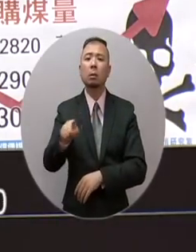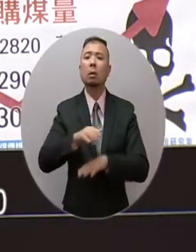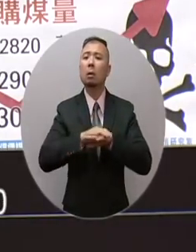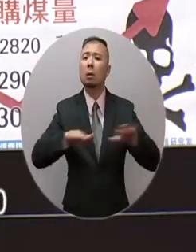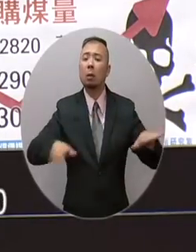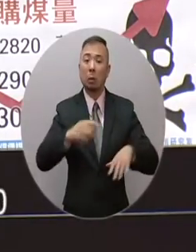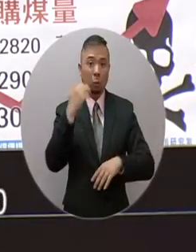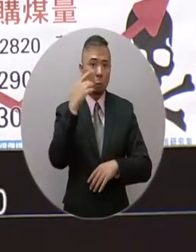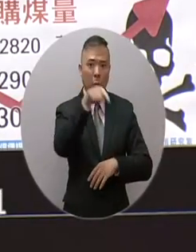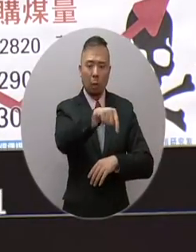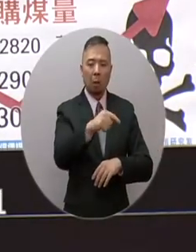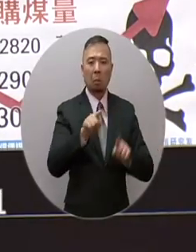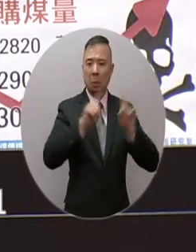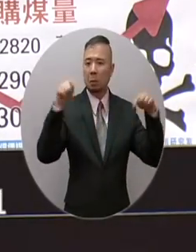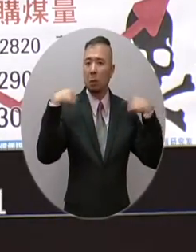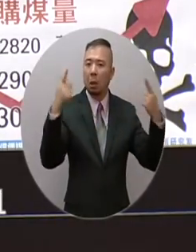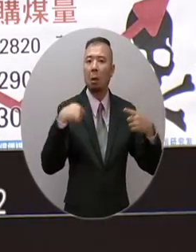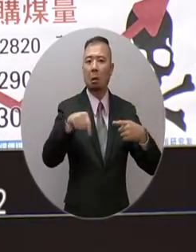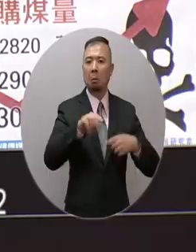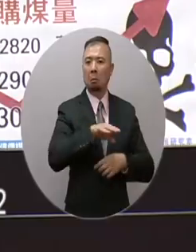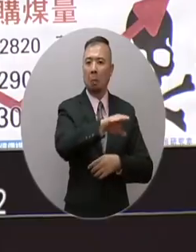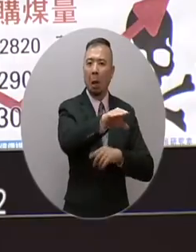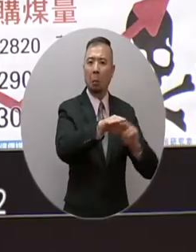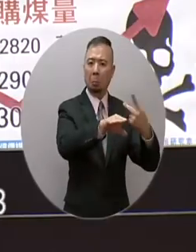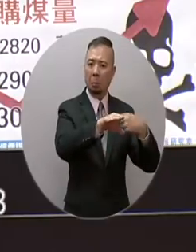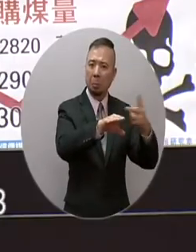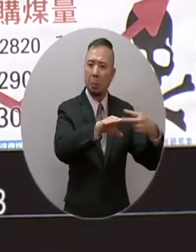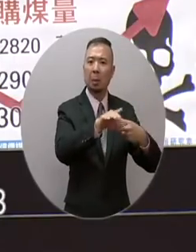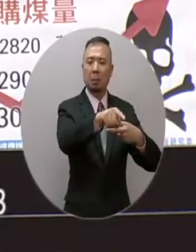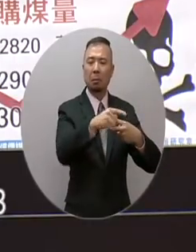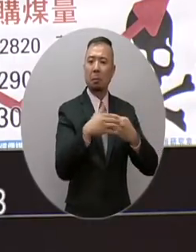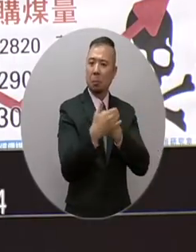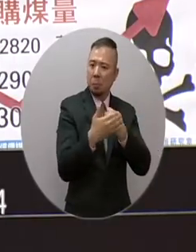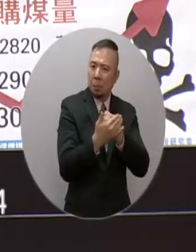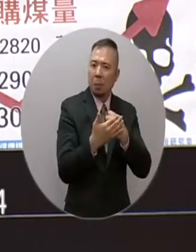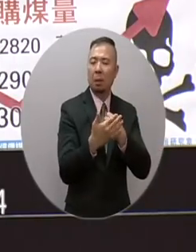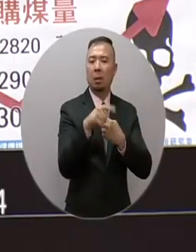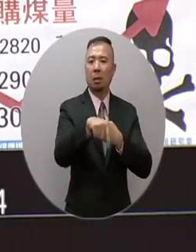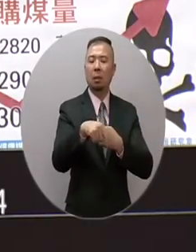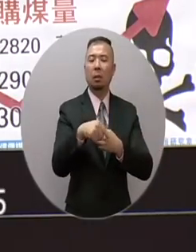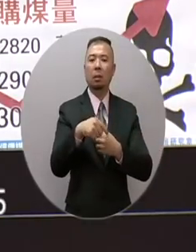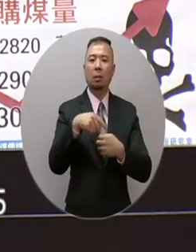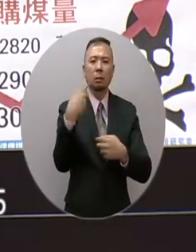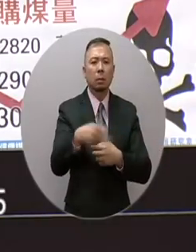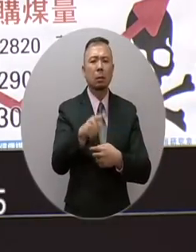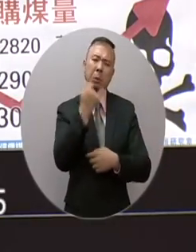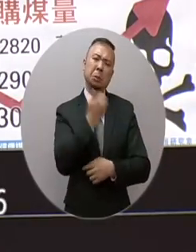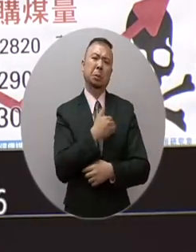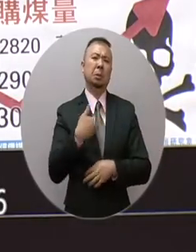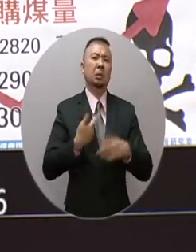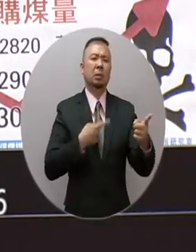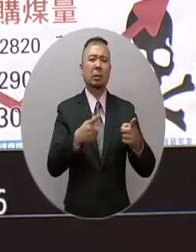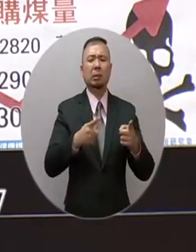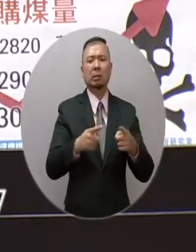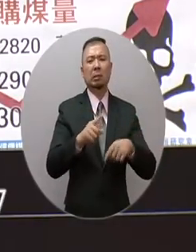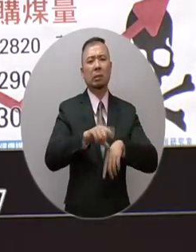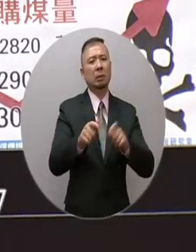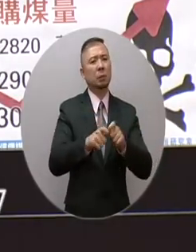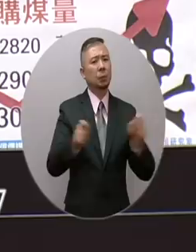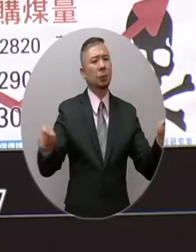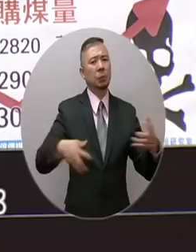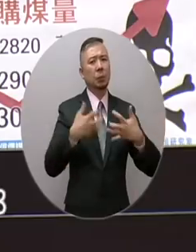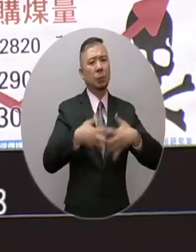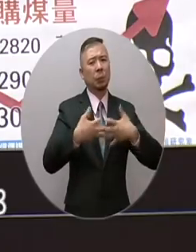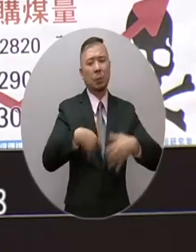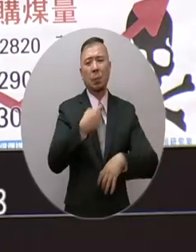得宜哈，它有可能因为机件老化，因为这个年久这个可能就是操作金属